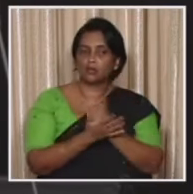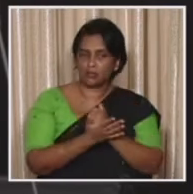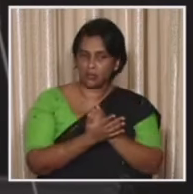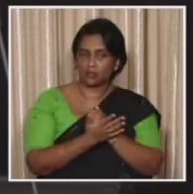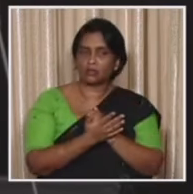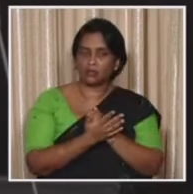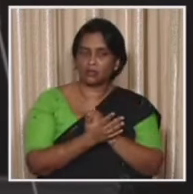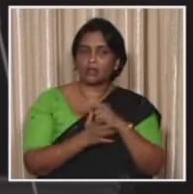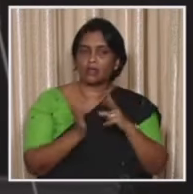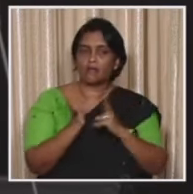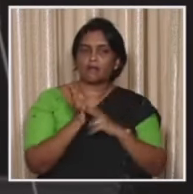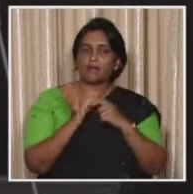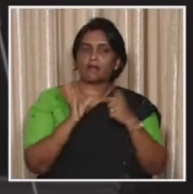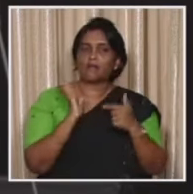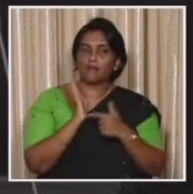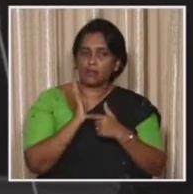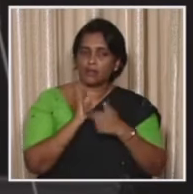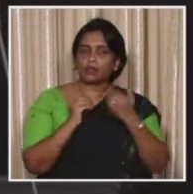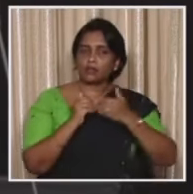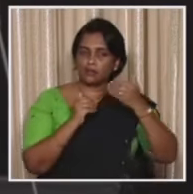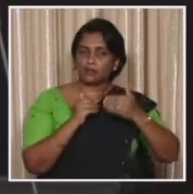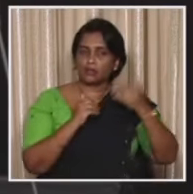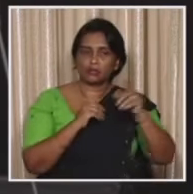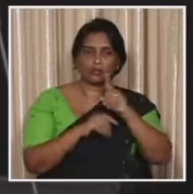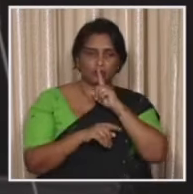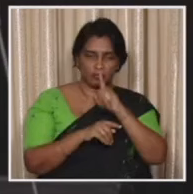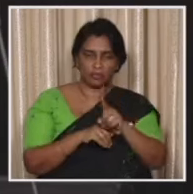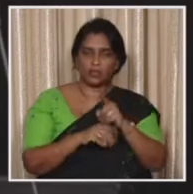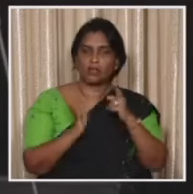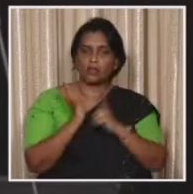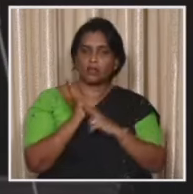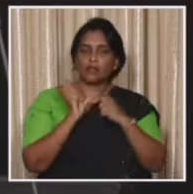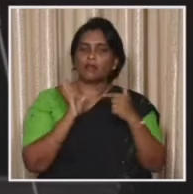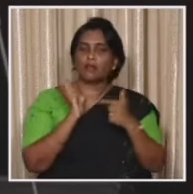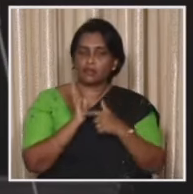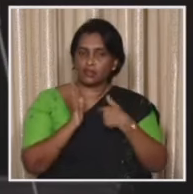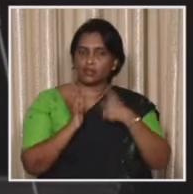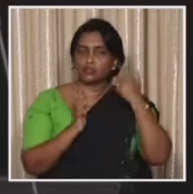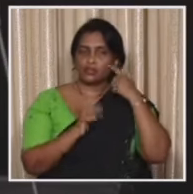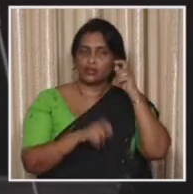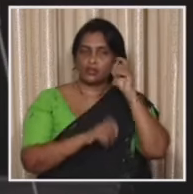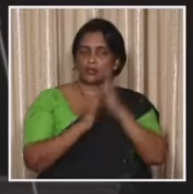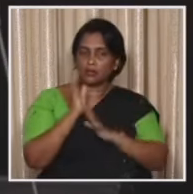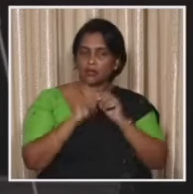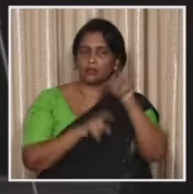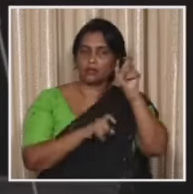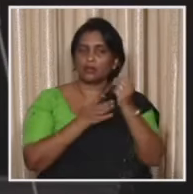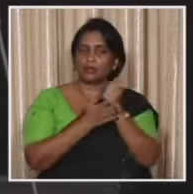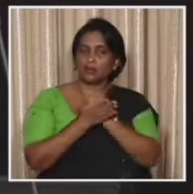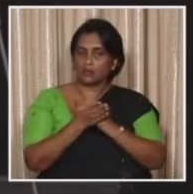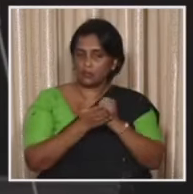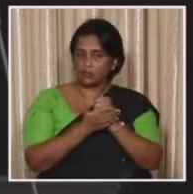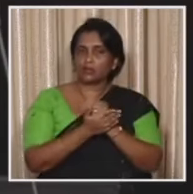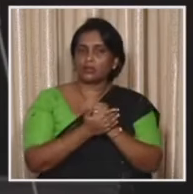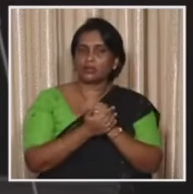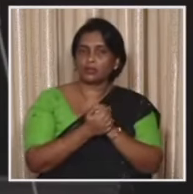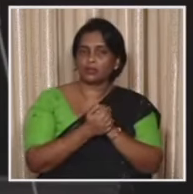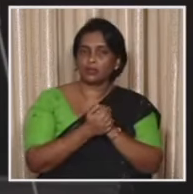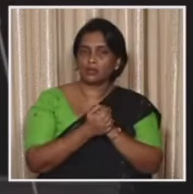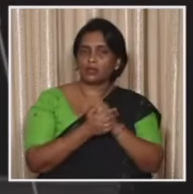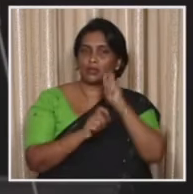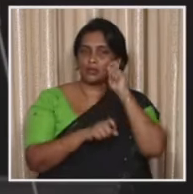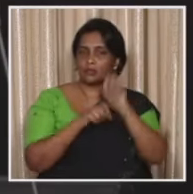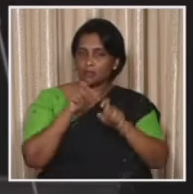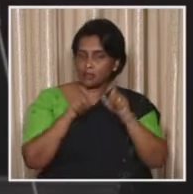වෙලා තියෙනවා. අද මේ වැට් එක ගැනත් දිගින් දිගට කතා කරමු. වැට් එක අපි සිළු දිනා දන්නවා මහජන නියෝජිතයෝ හැටියට අපි කිසි කෙනෙක් ජනතාව